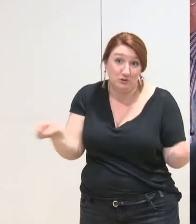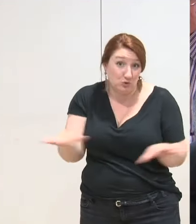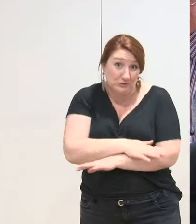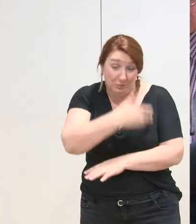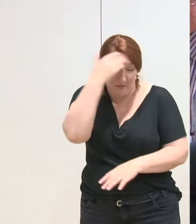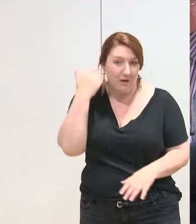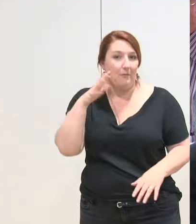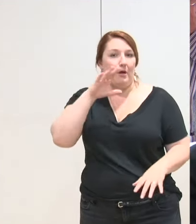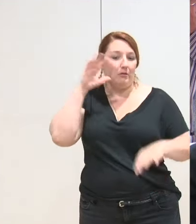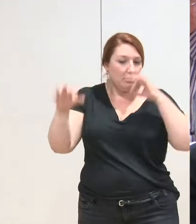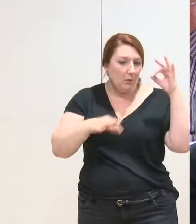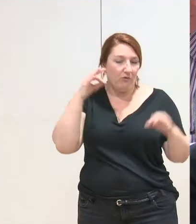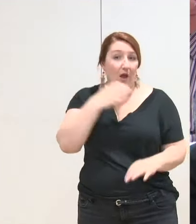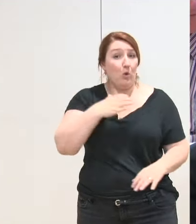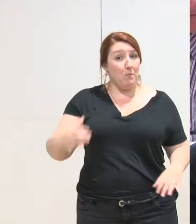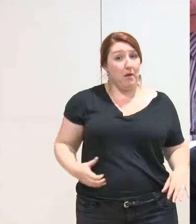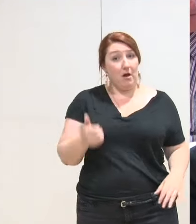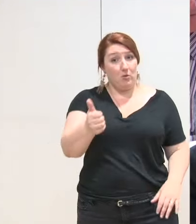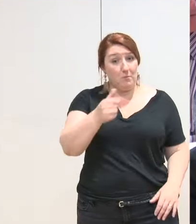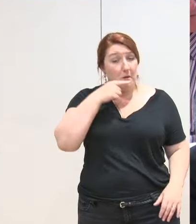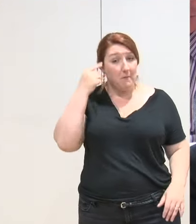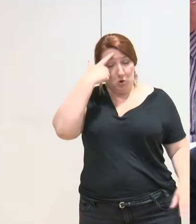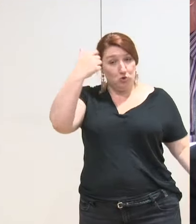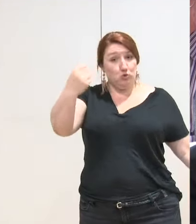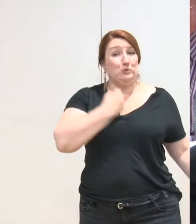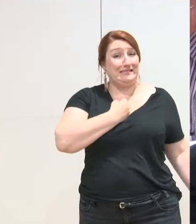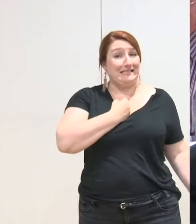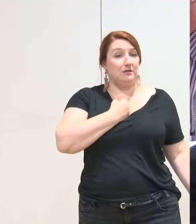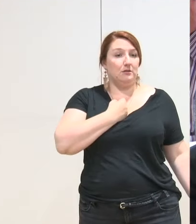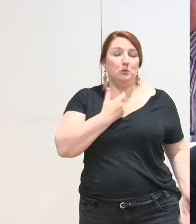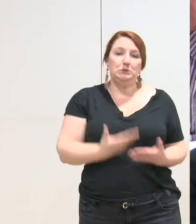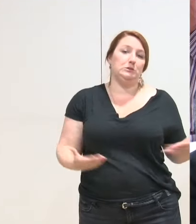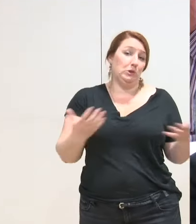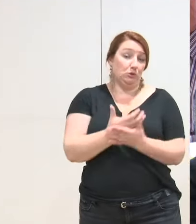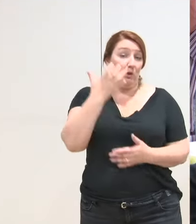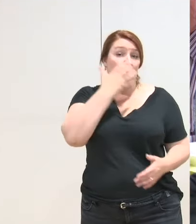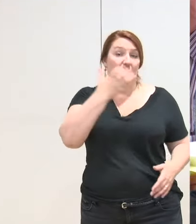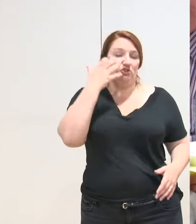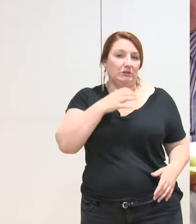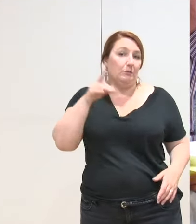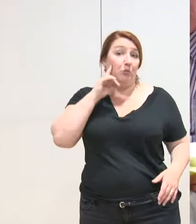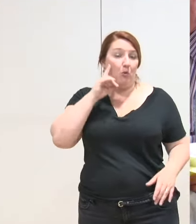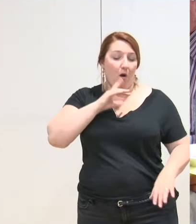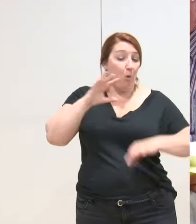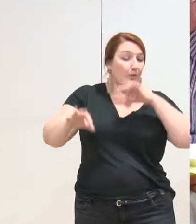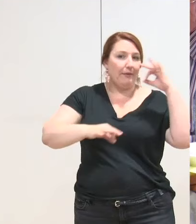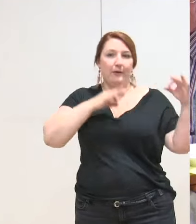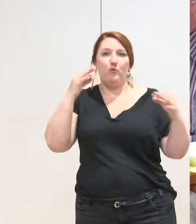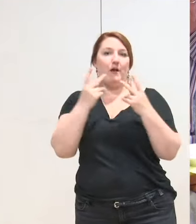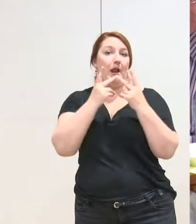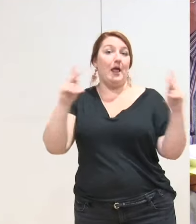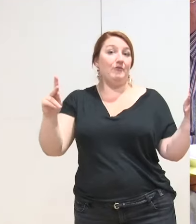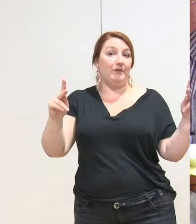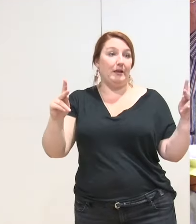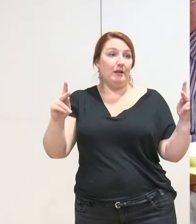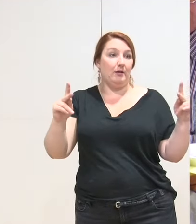a découvert que le maire s'était suicidé après quelque chose d'assez tragique parce qu'effectivement on a découvert que la ville avait